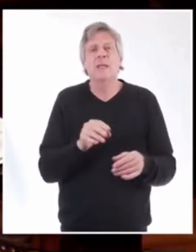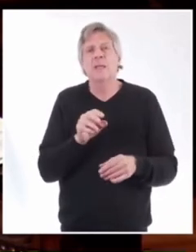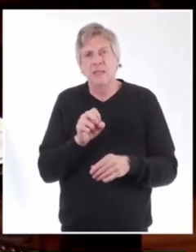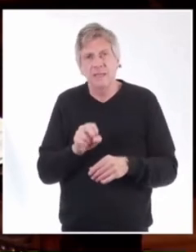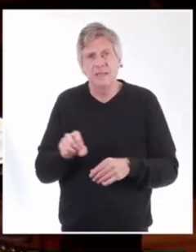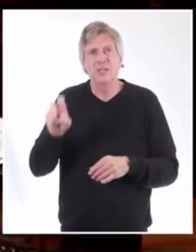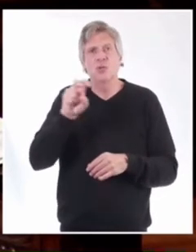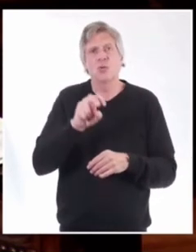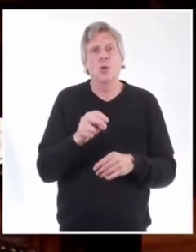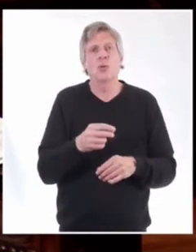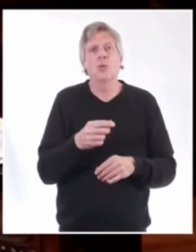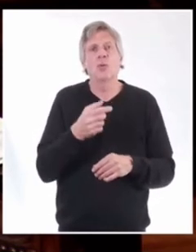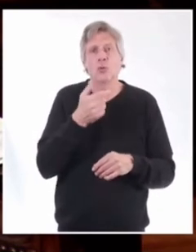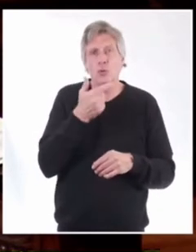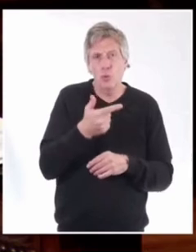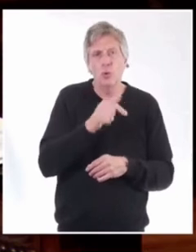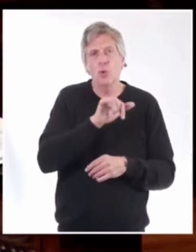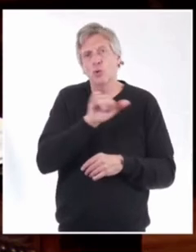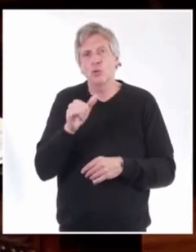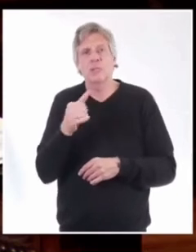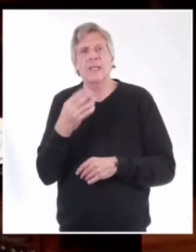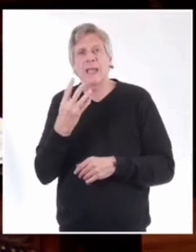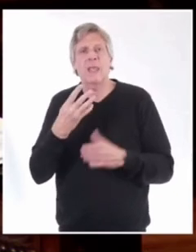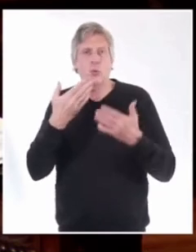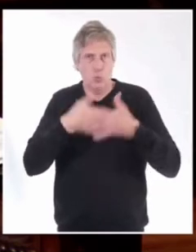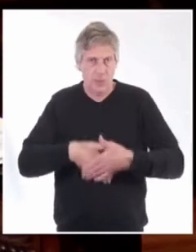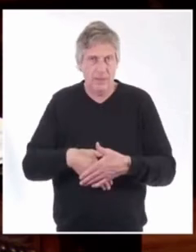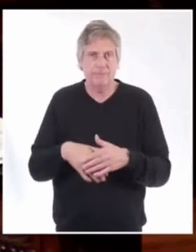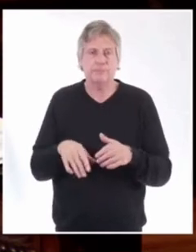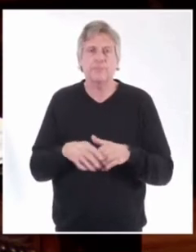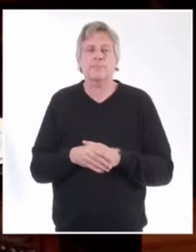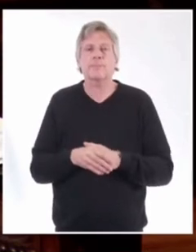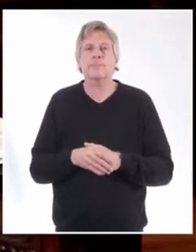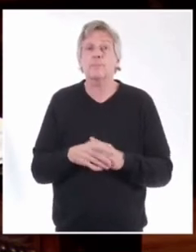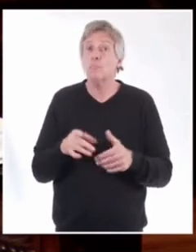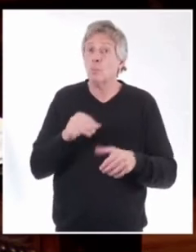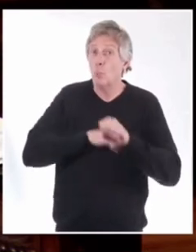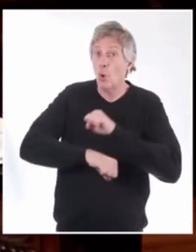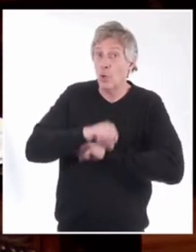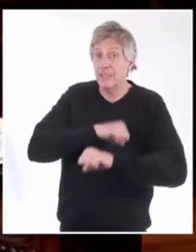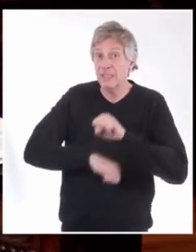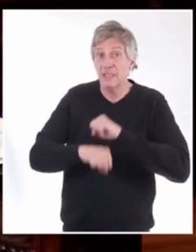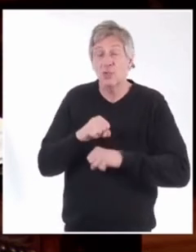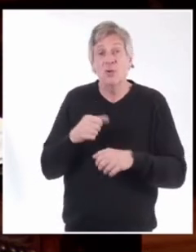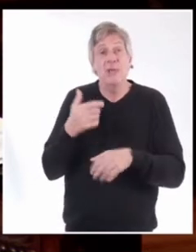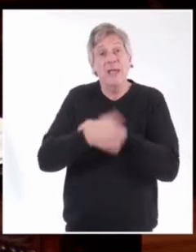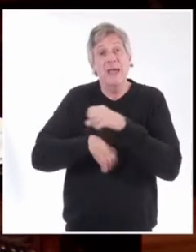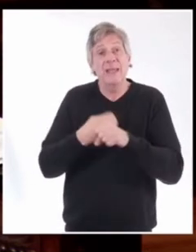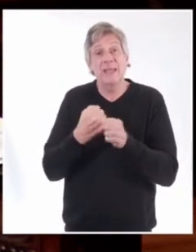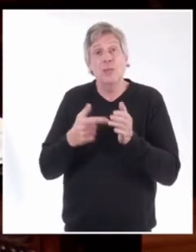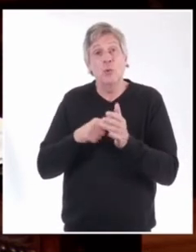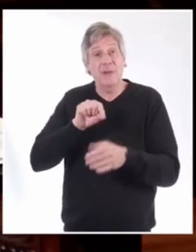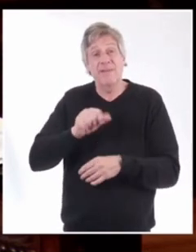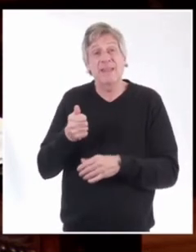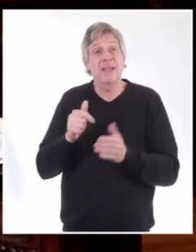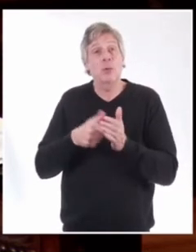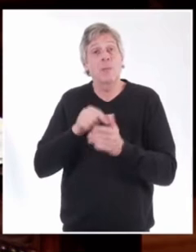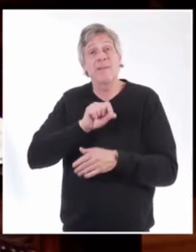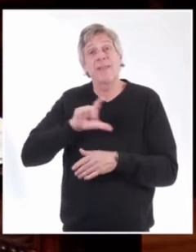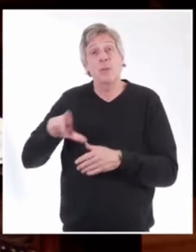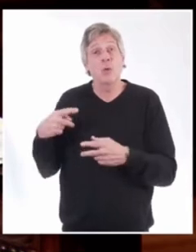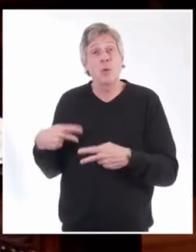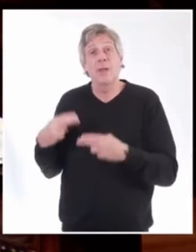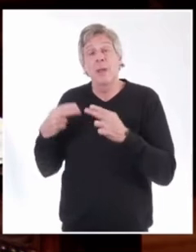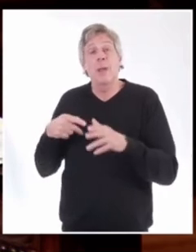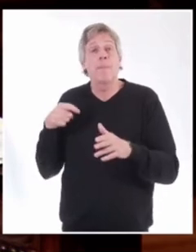de 2 à 4 nuitées, en précisant leur organisation sur les années 2021-2022 et mentionnant un